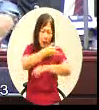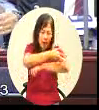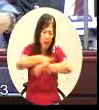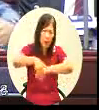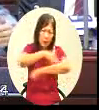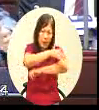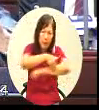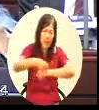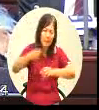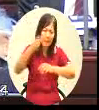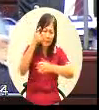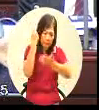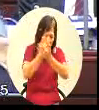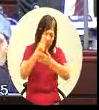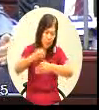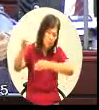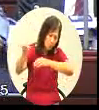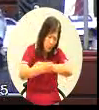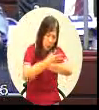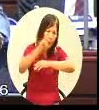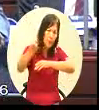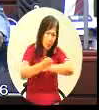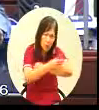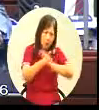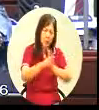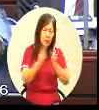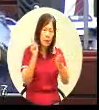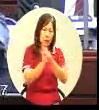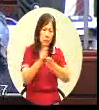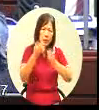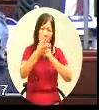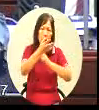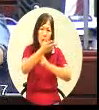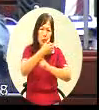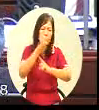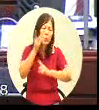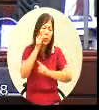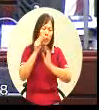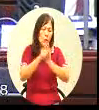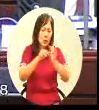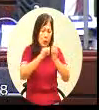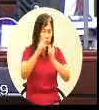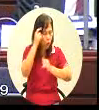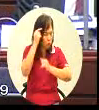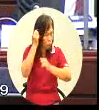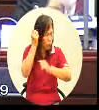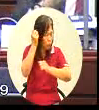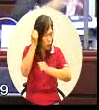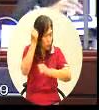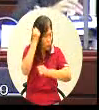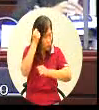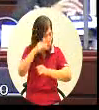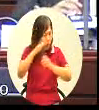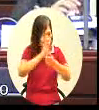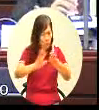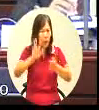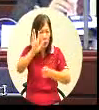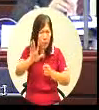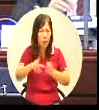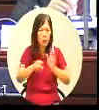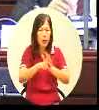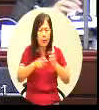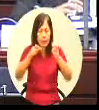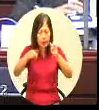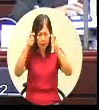逐天安尼冲刷，已经对基丁咱的住民有很严重的伤害。所以那个时候，高雄市